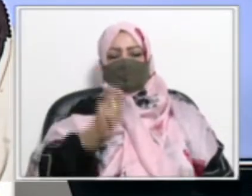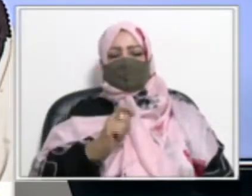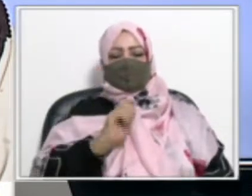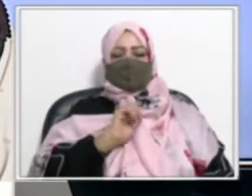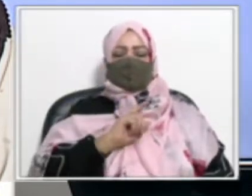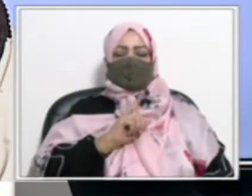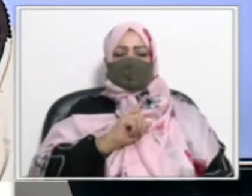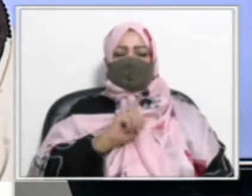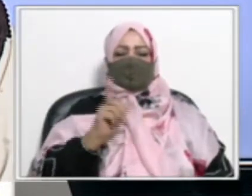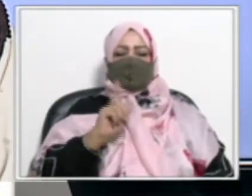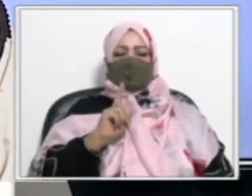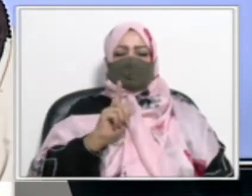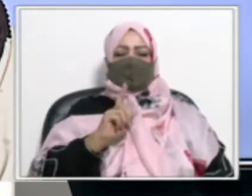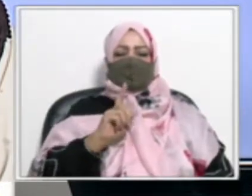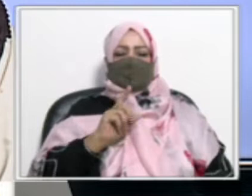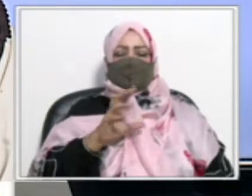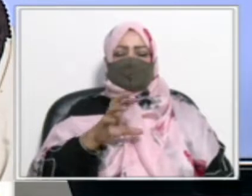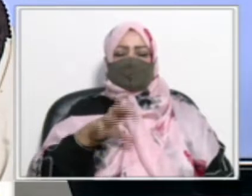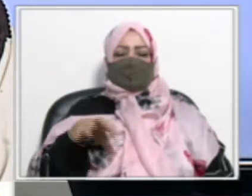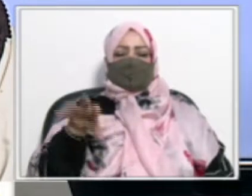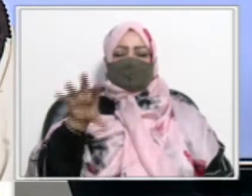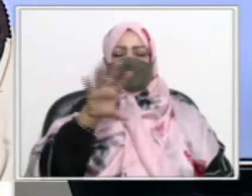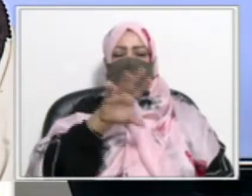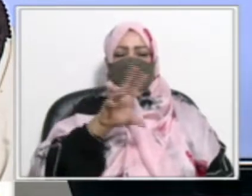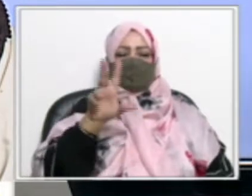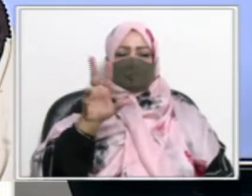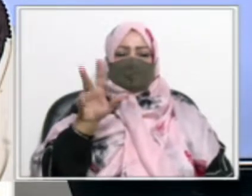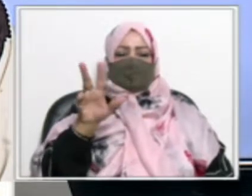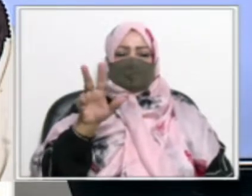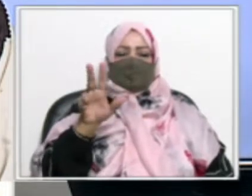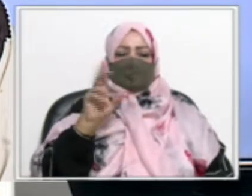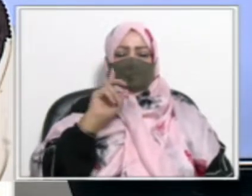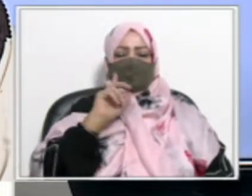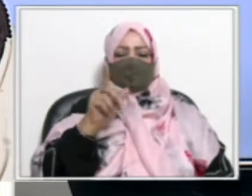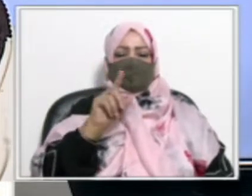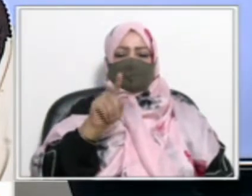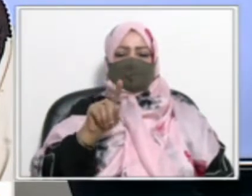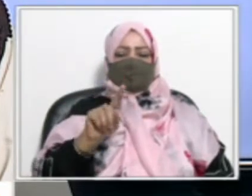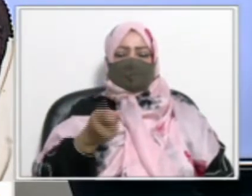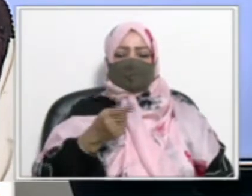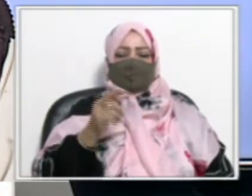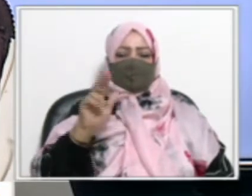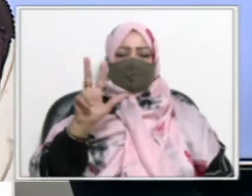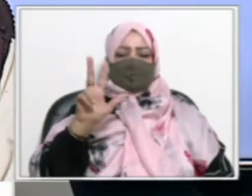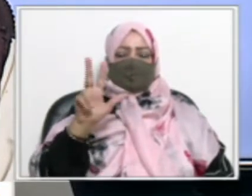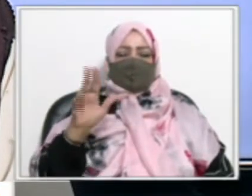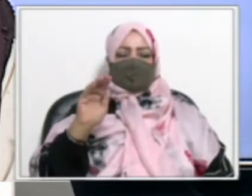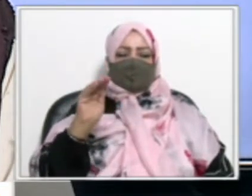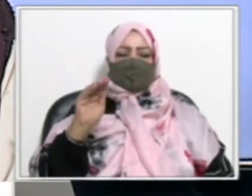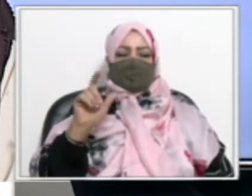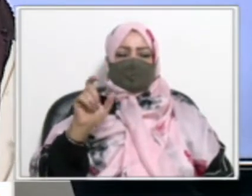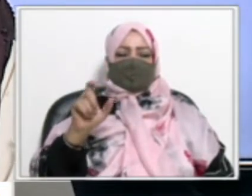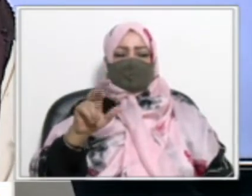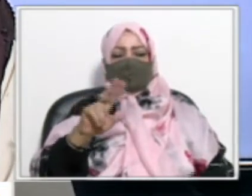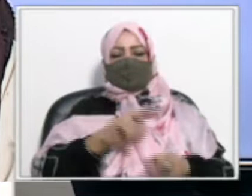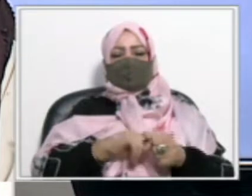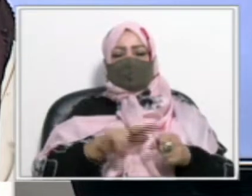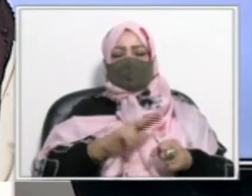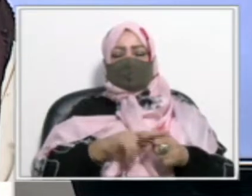قناة العربية. أمس شاختهم بس عليه طراب بس. ونقول لك